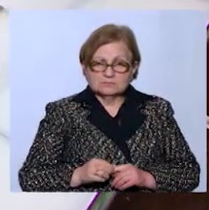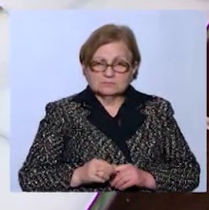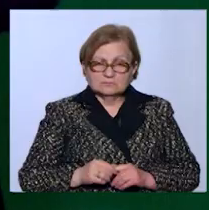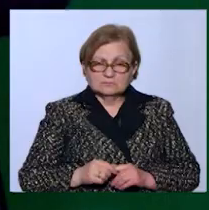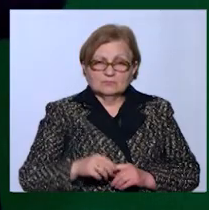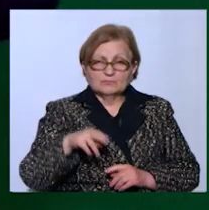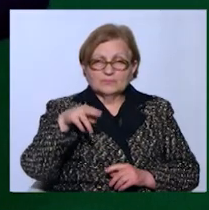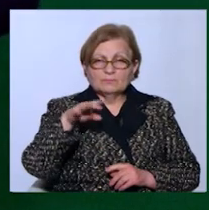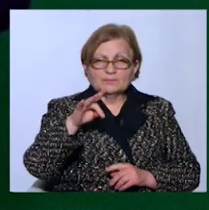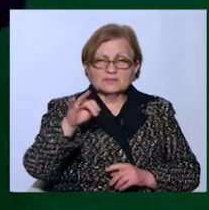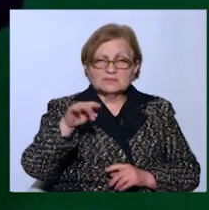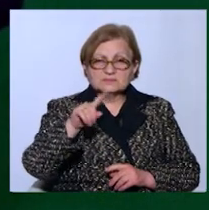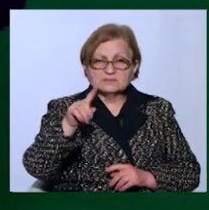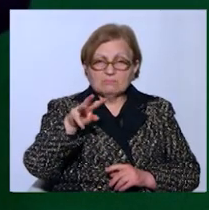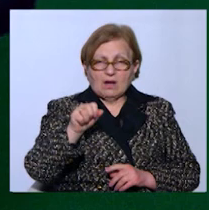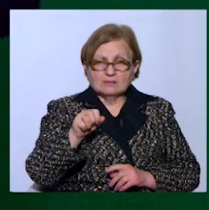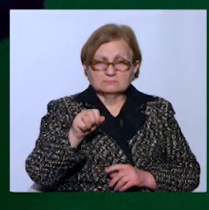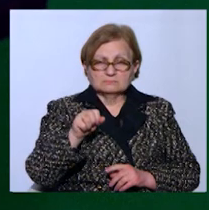პრიზმა ვიცი ჩვენ რაც არის, ხო?